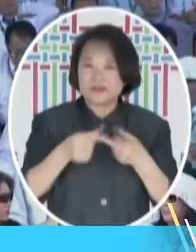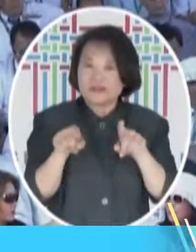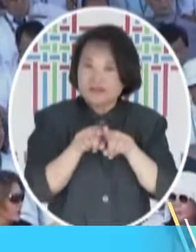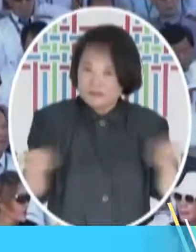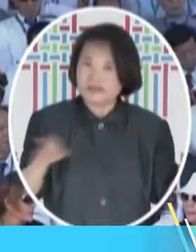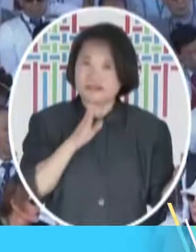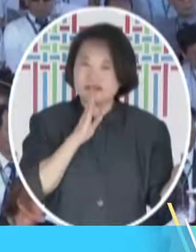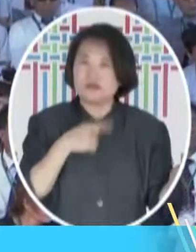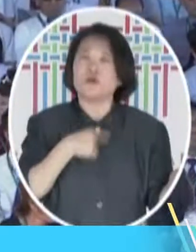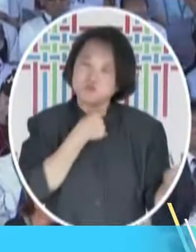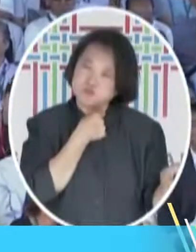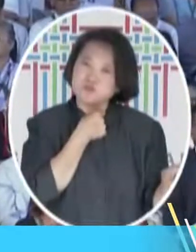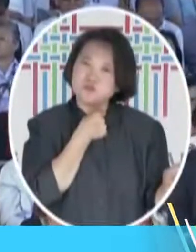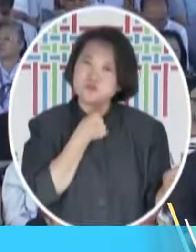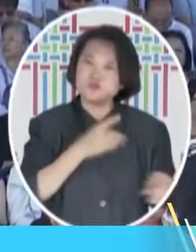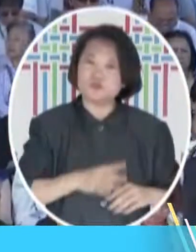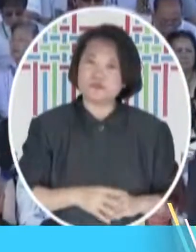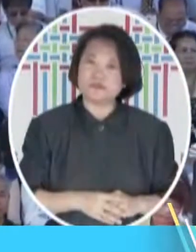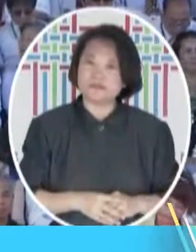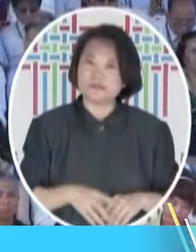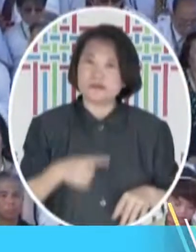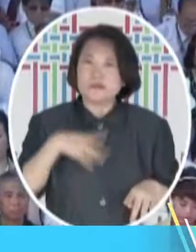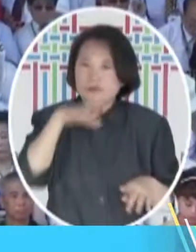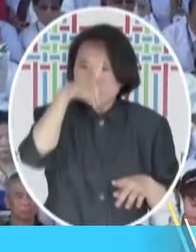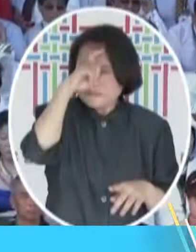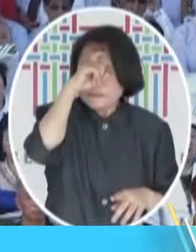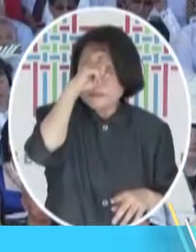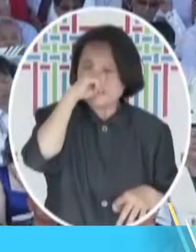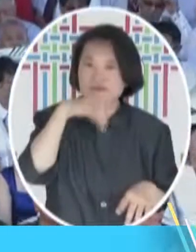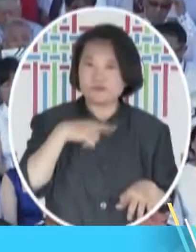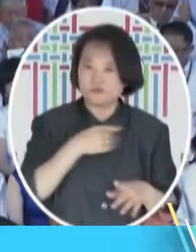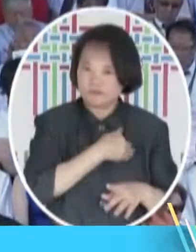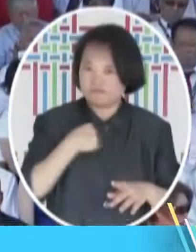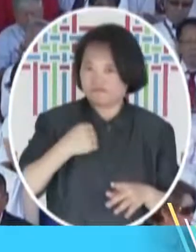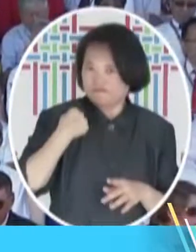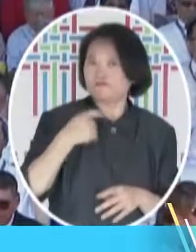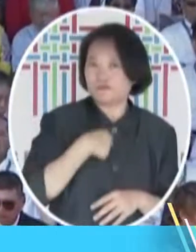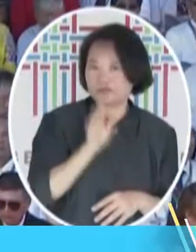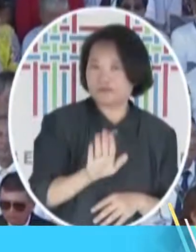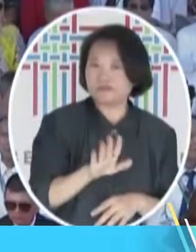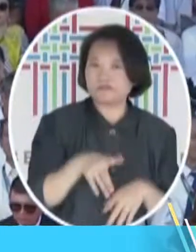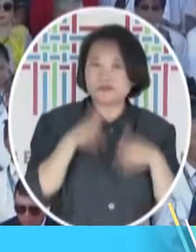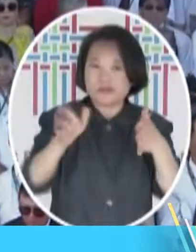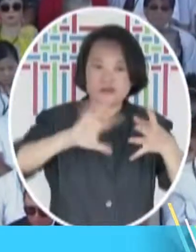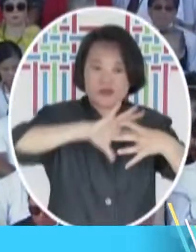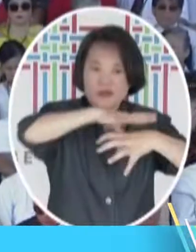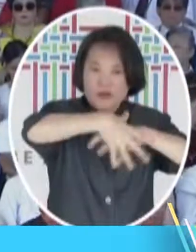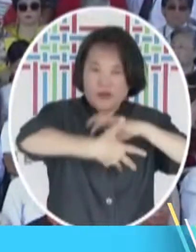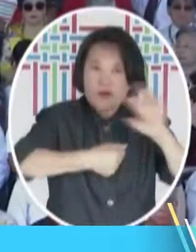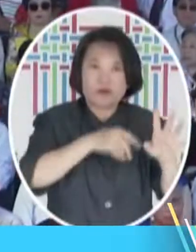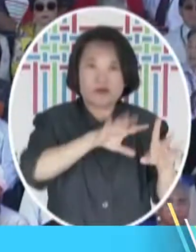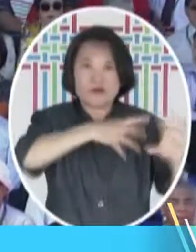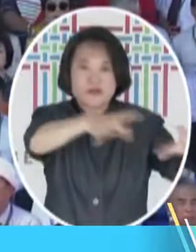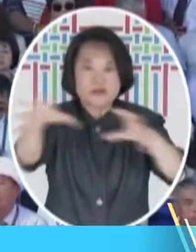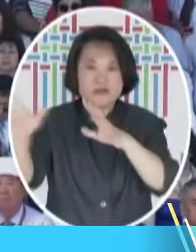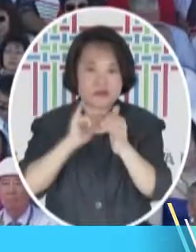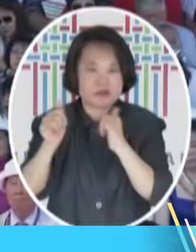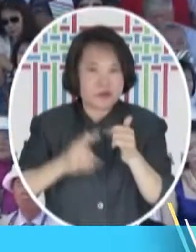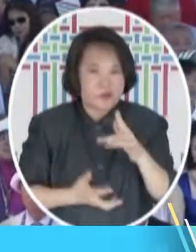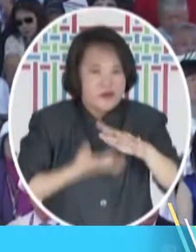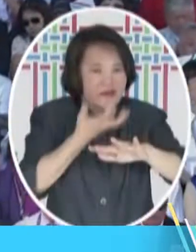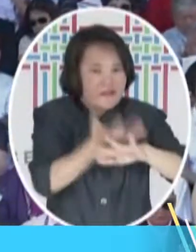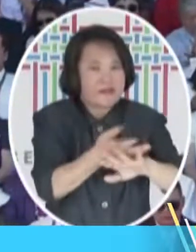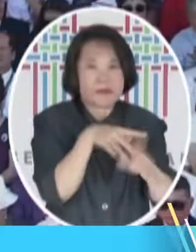平的爱好者，我们有意愿也有能力对国际社会做出更